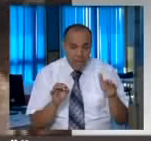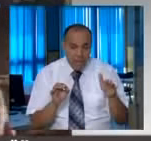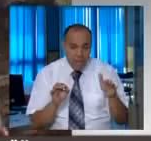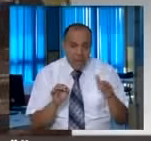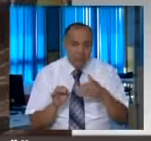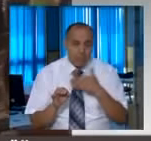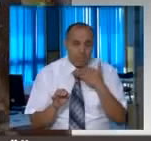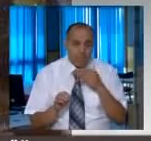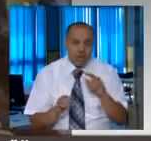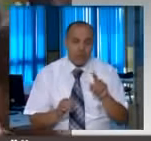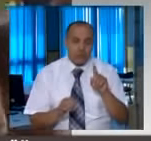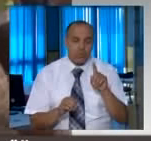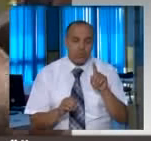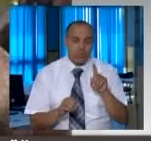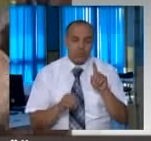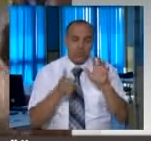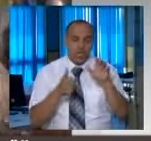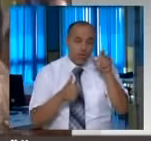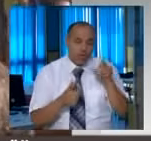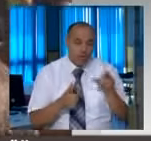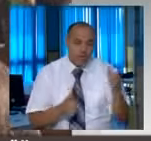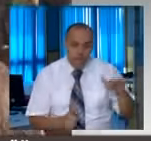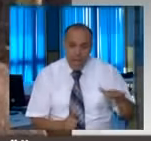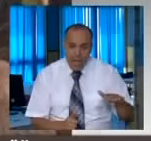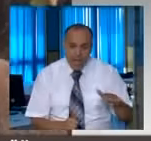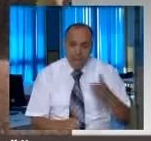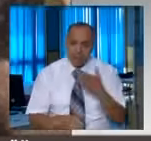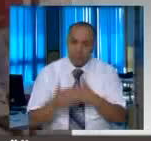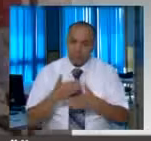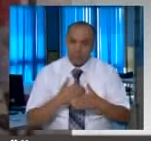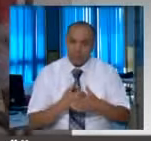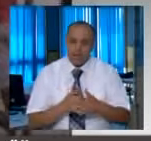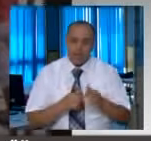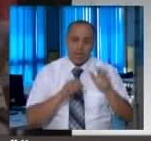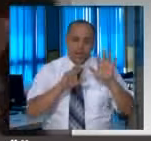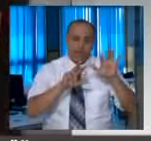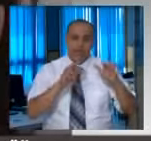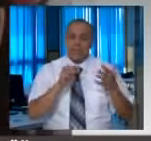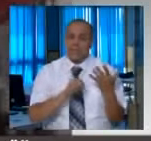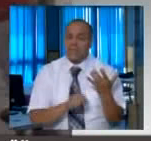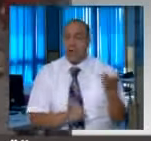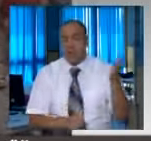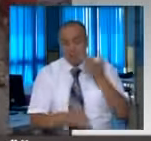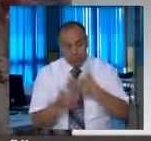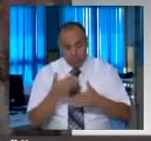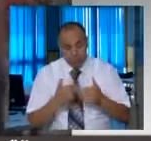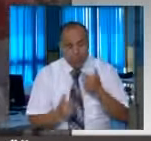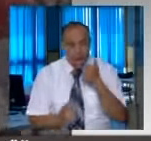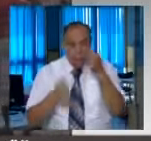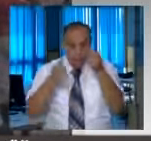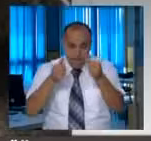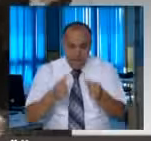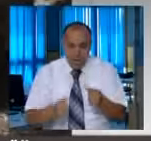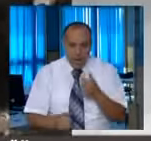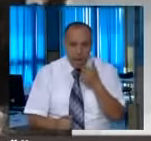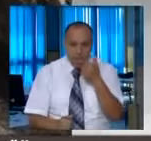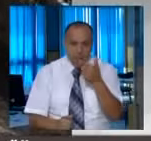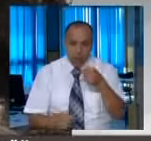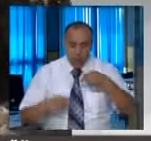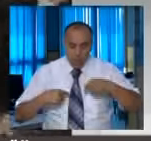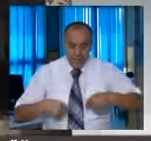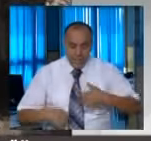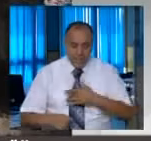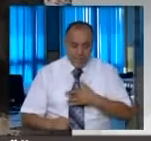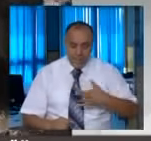وفاة 16 شخصا وإصابة 85 آخرين. وأفاد البلاغ أن مصالح وزارة